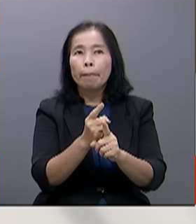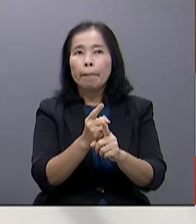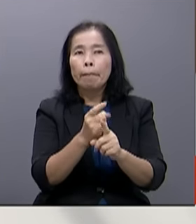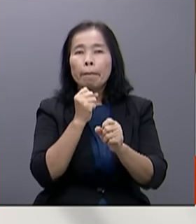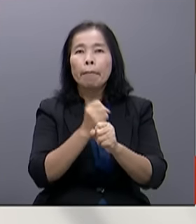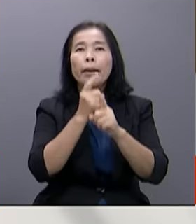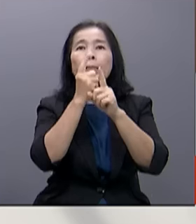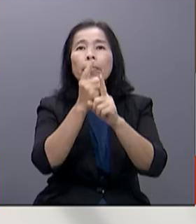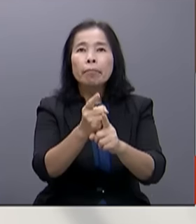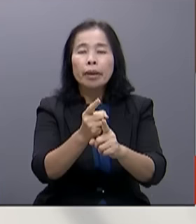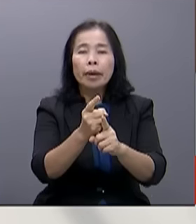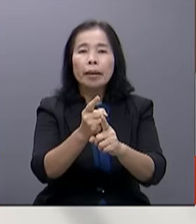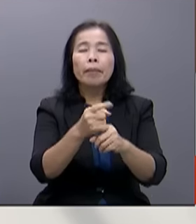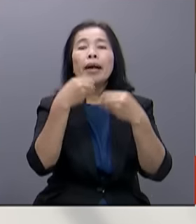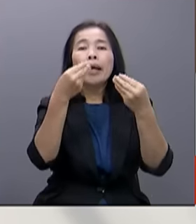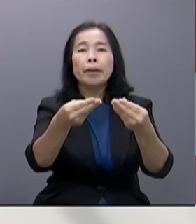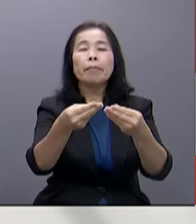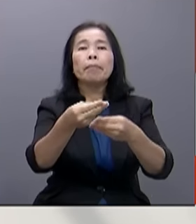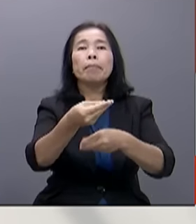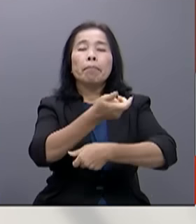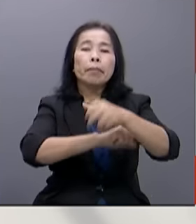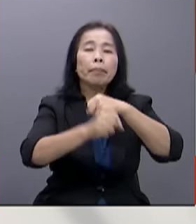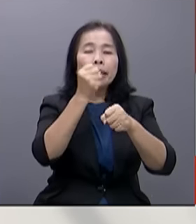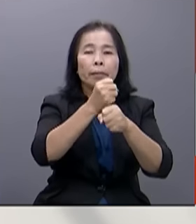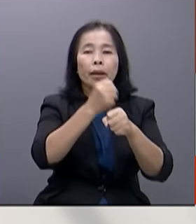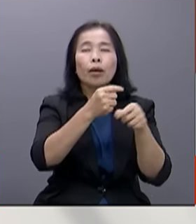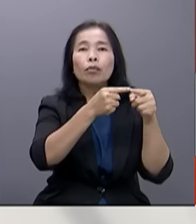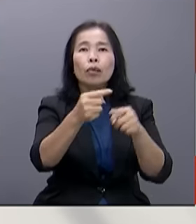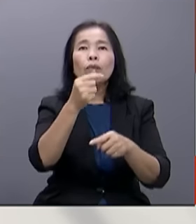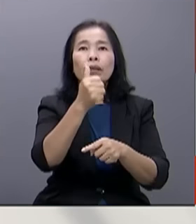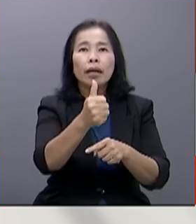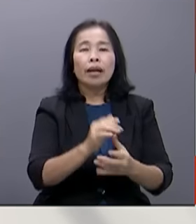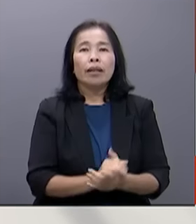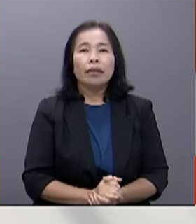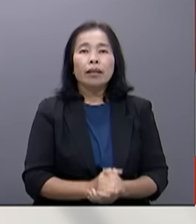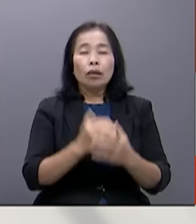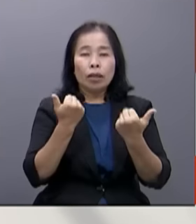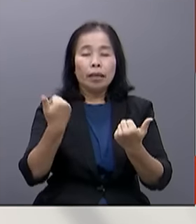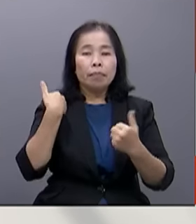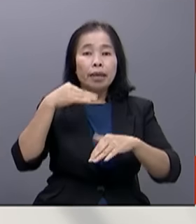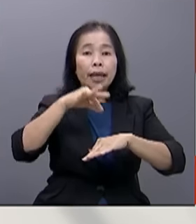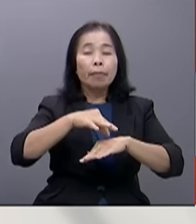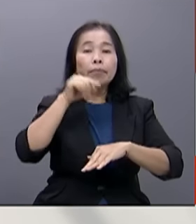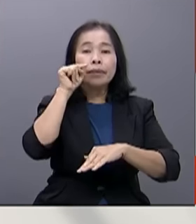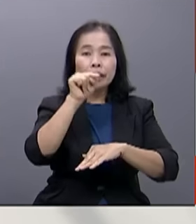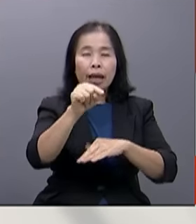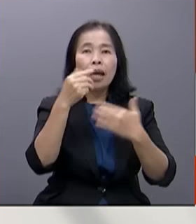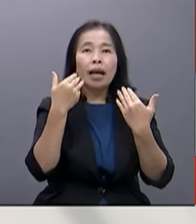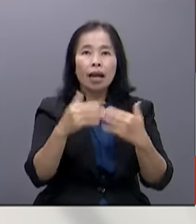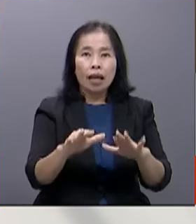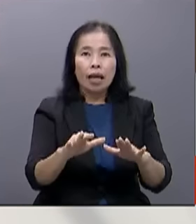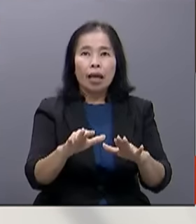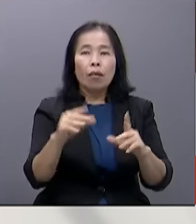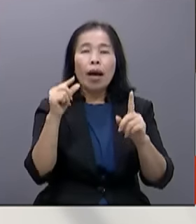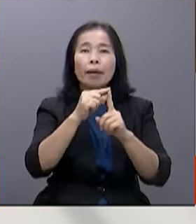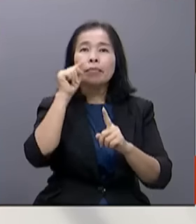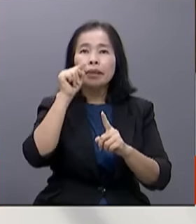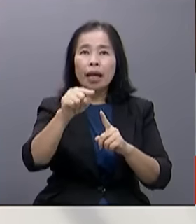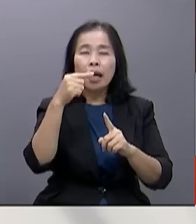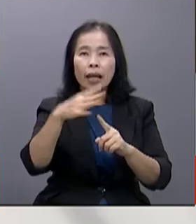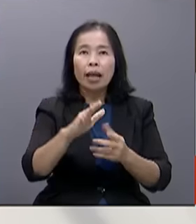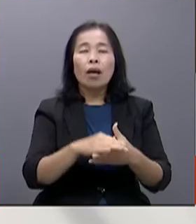ปปฏิบัติหน้าที่ได้เพราะณเวลานี้เบื้องต้นก็มีคำสั่งในส่วนของท่านผบ.ต่อศักดิ์ก็ชัด